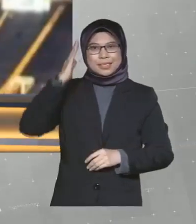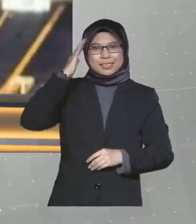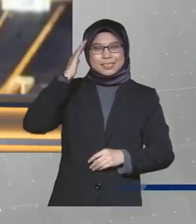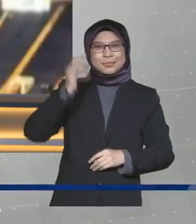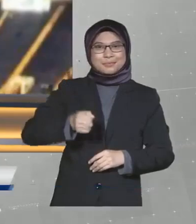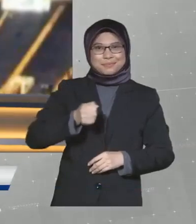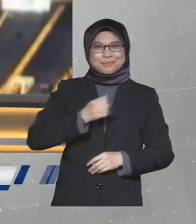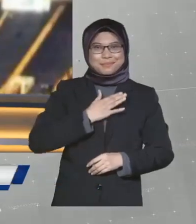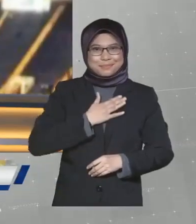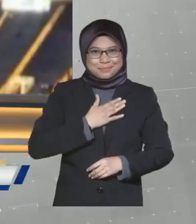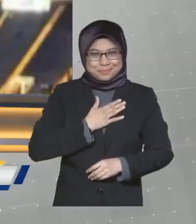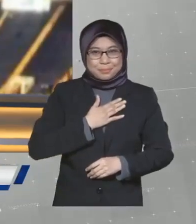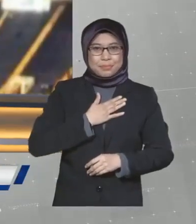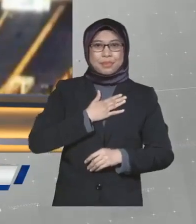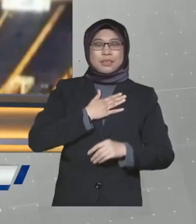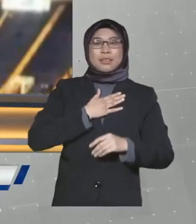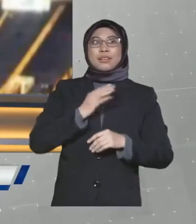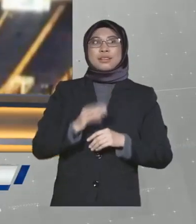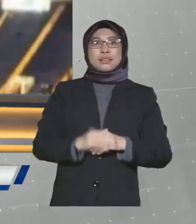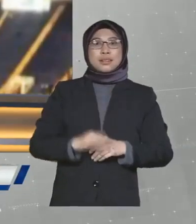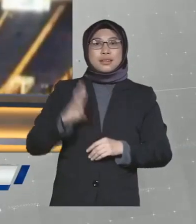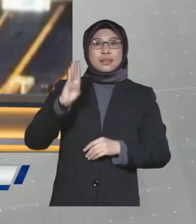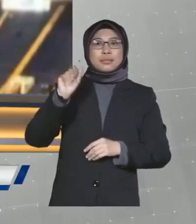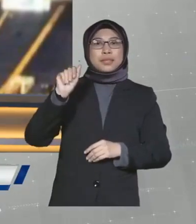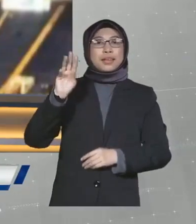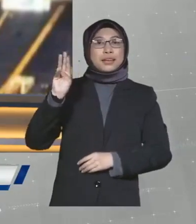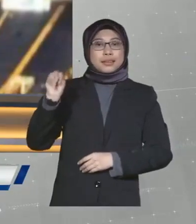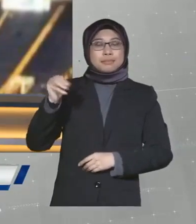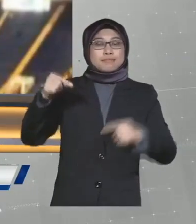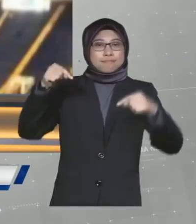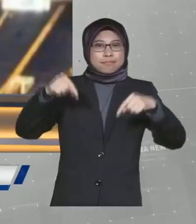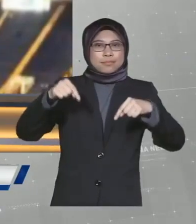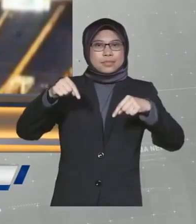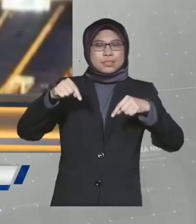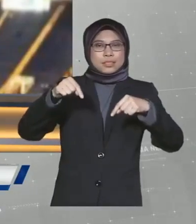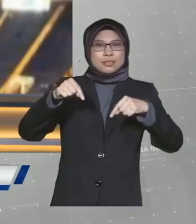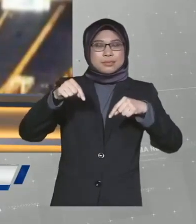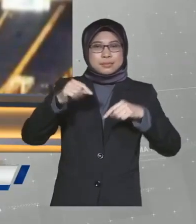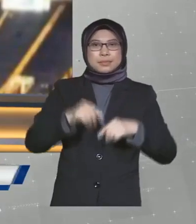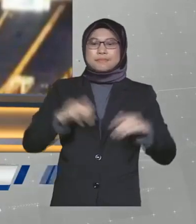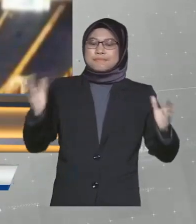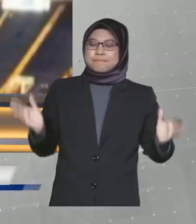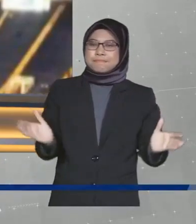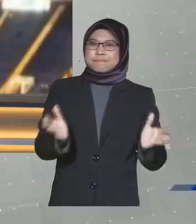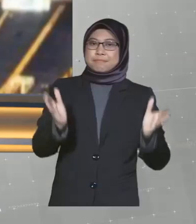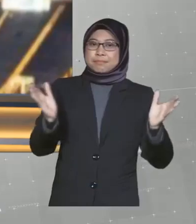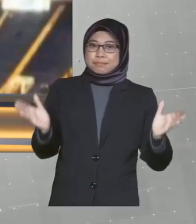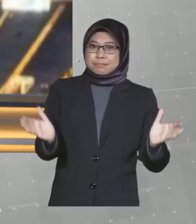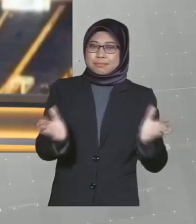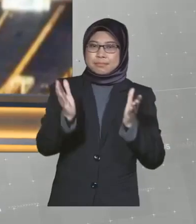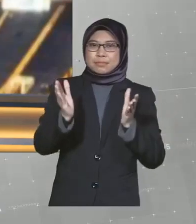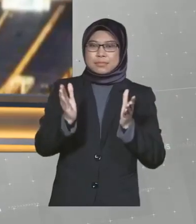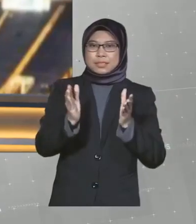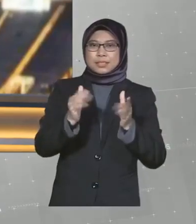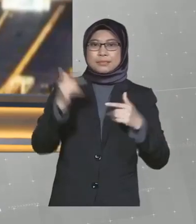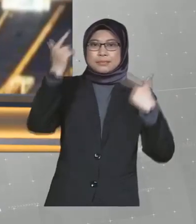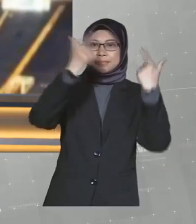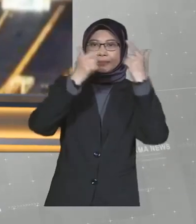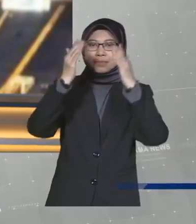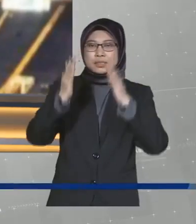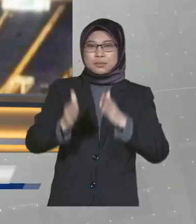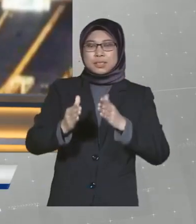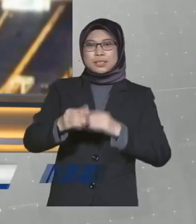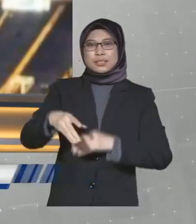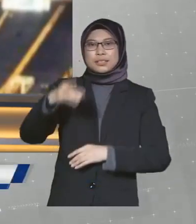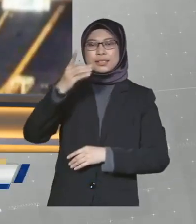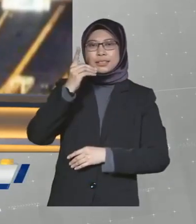Assalamualaikum dan salam hormat. Persatuan Badminton Malaysia BAM hari ini mendapat suntikan motivasi selepas menerima kunjungan hormat penaung Datin